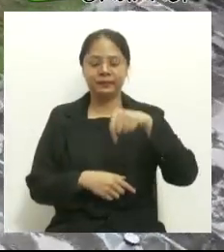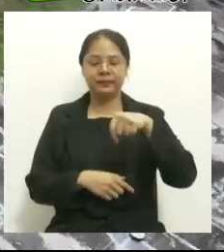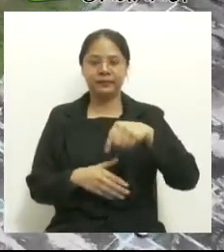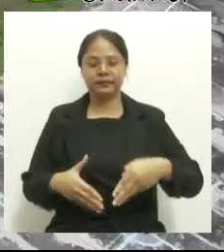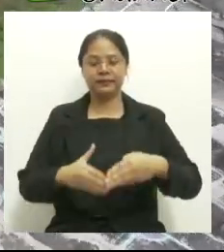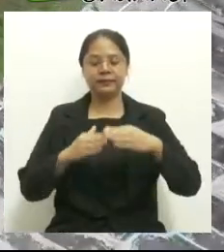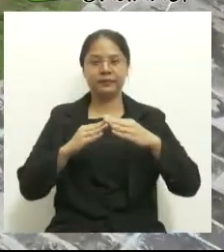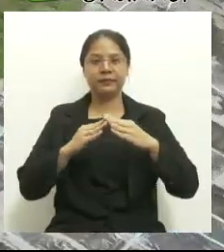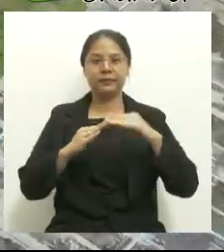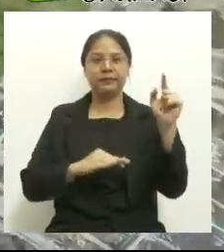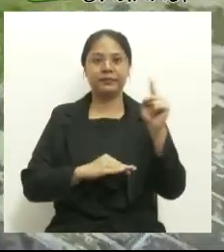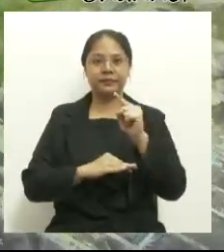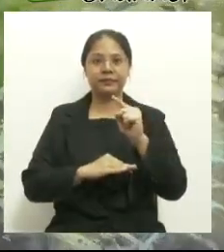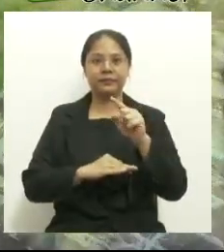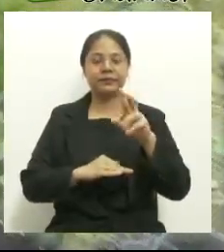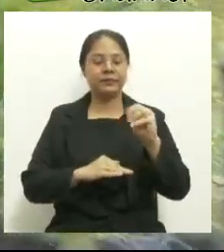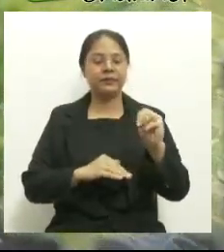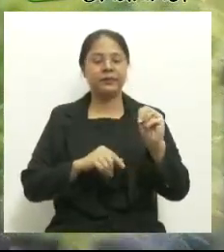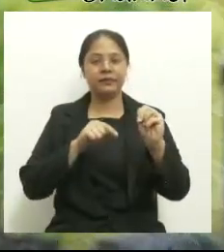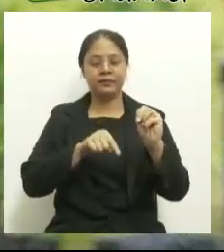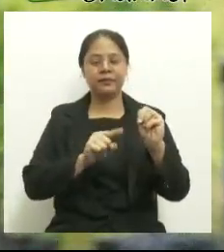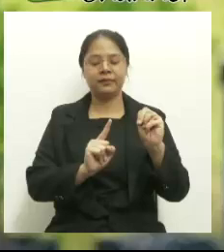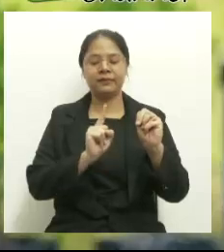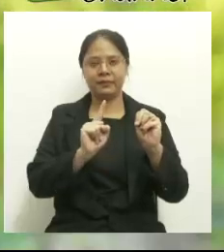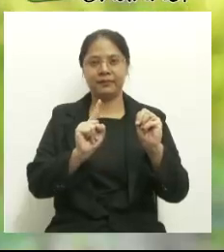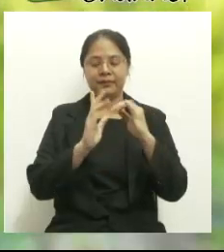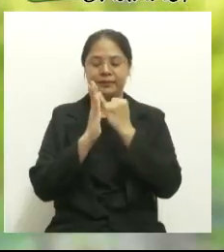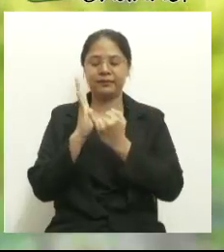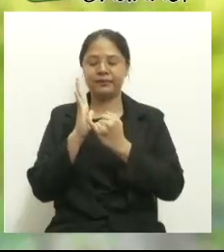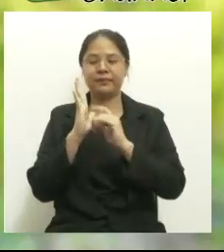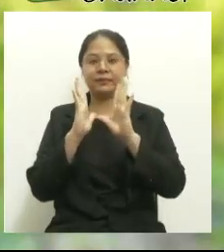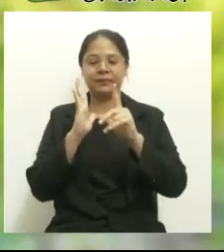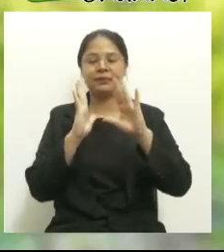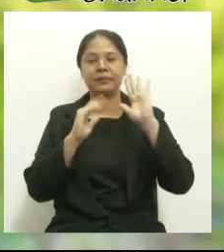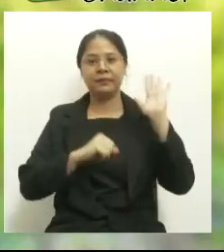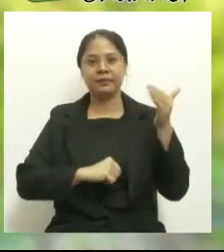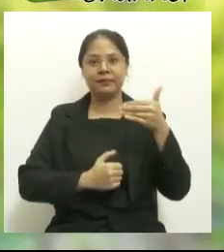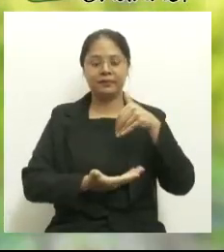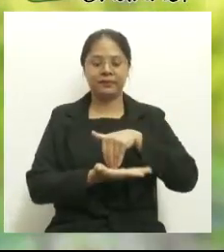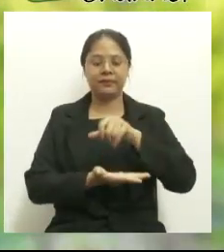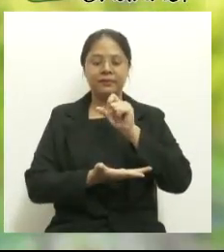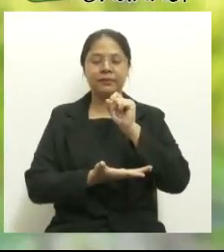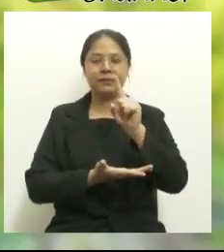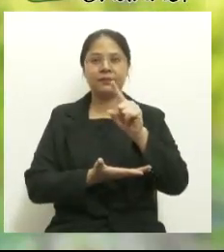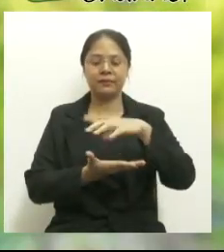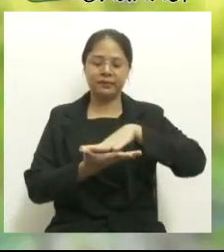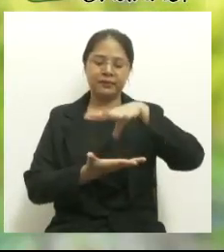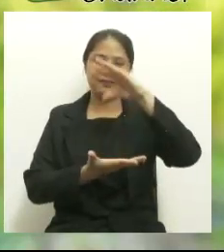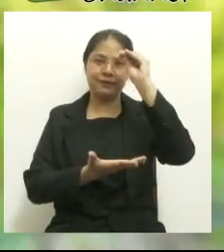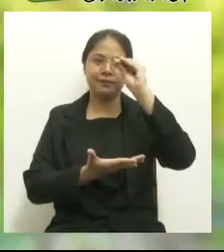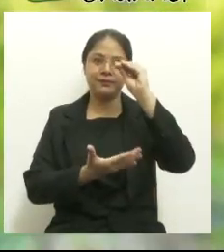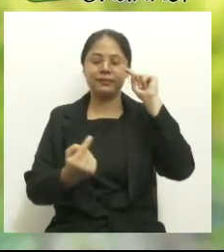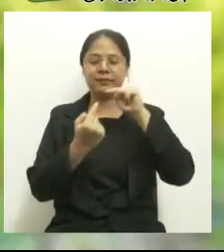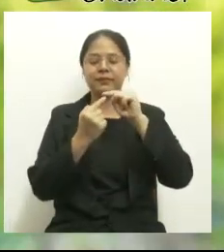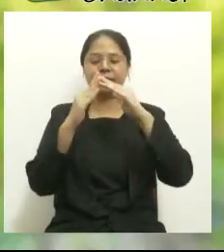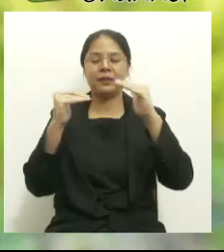ที่หมู่1ตำบลหนองขุ่นอำเภอวัดสิงห์จังหวัดชัยนาทศูนย์ประสานงานทางการศึกษาวัดสิงห์สังกัดสำนักงานเ